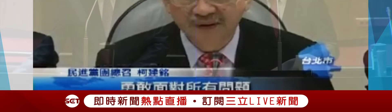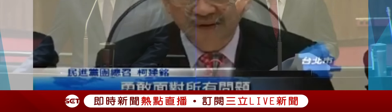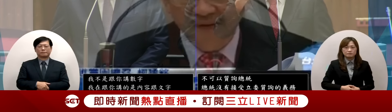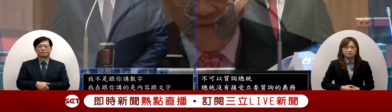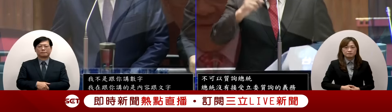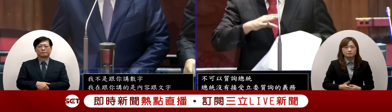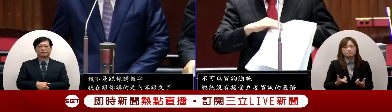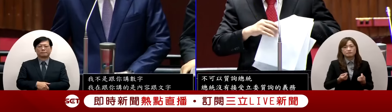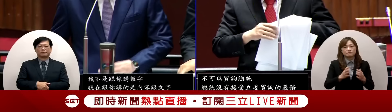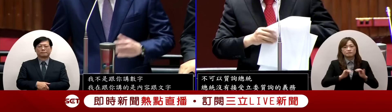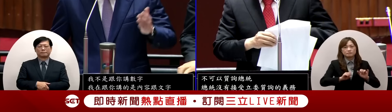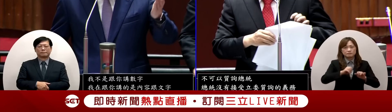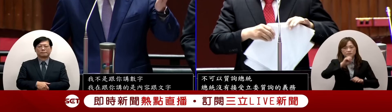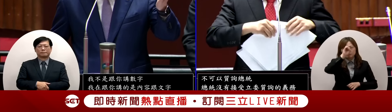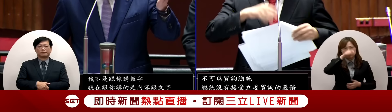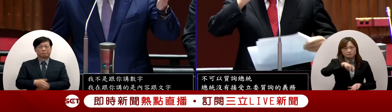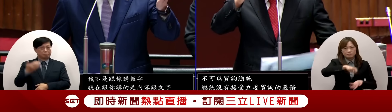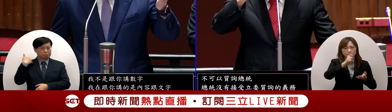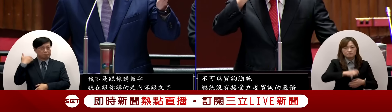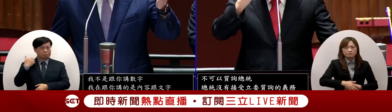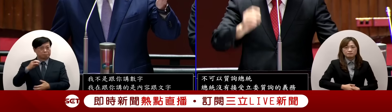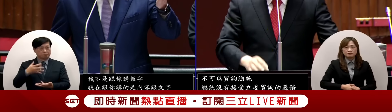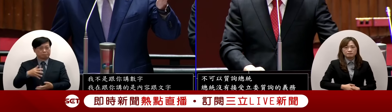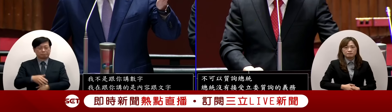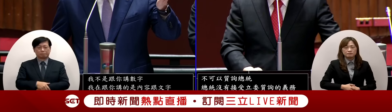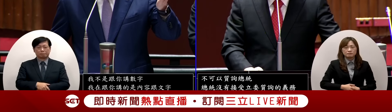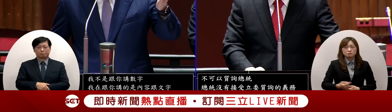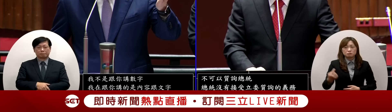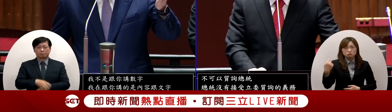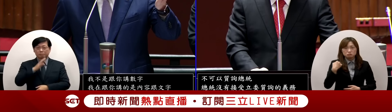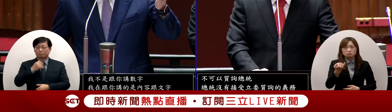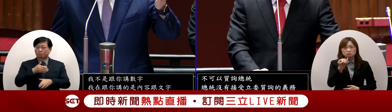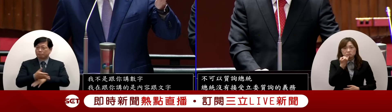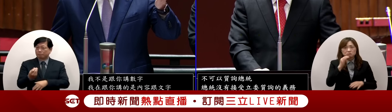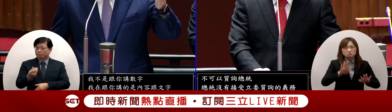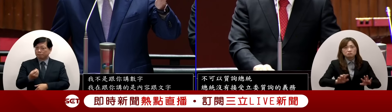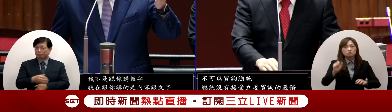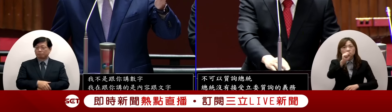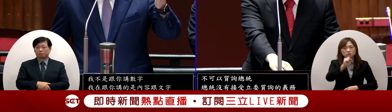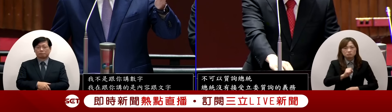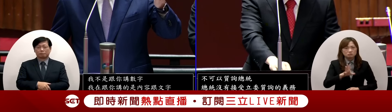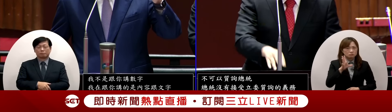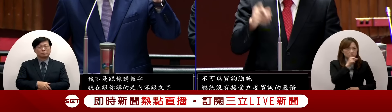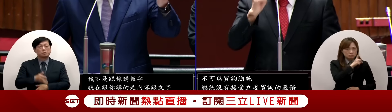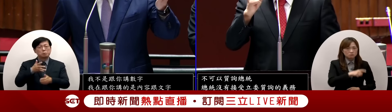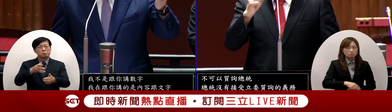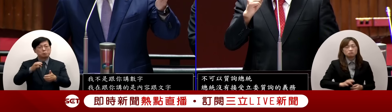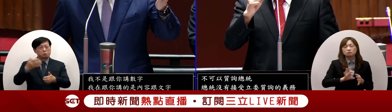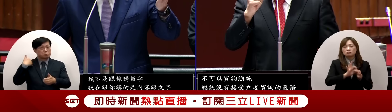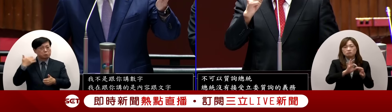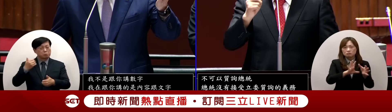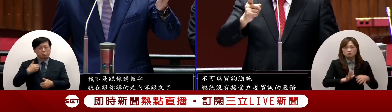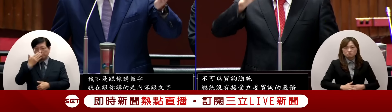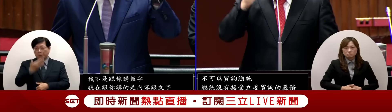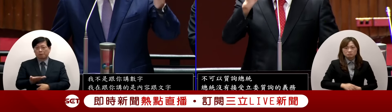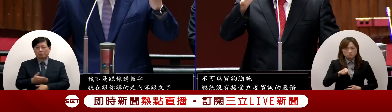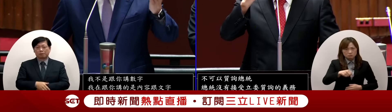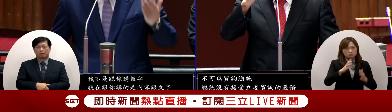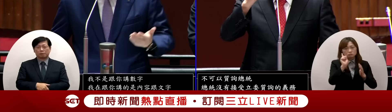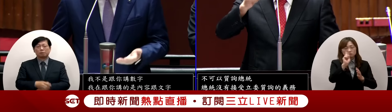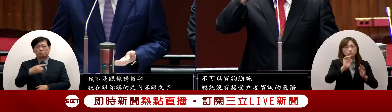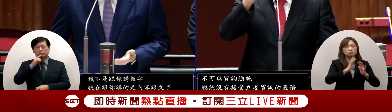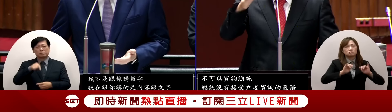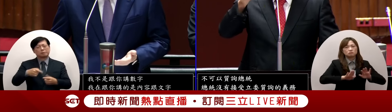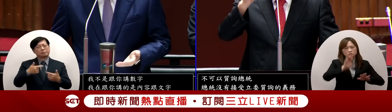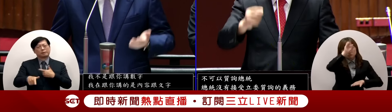又是民进党的主张， 当时为什么没有？ 卓氏金飞没有关系，卓氏金飞没有关系。 请问委员，当时为什么没有通过？ 一贯的诈